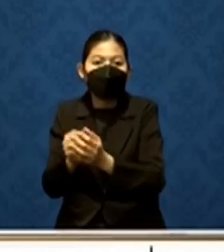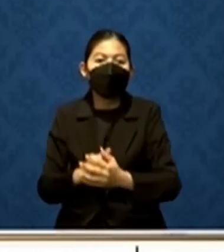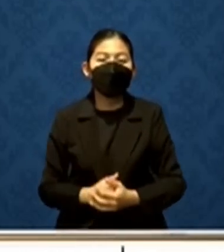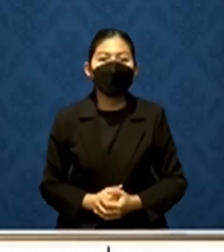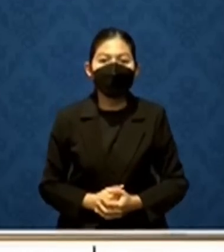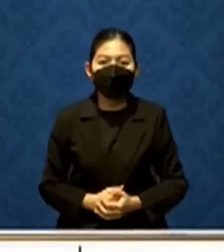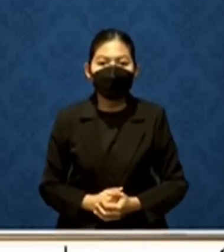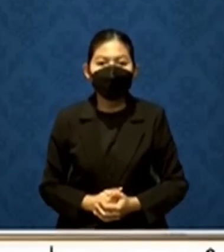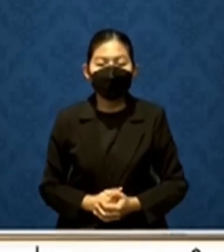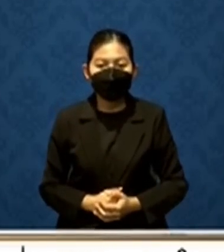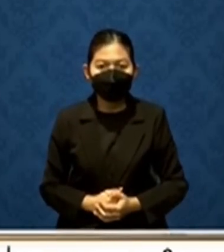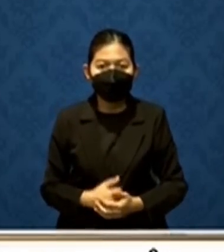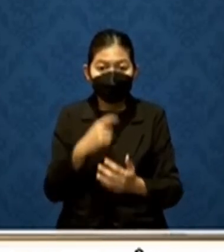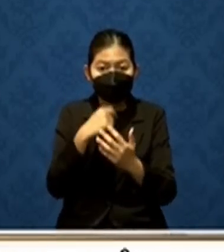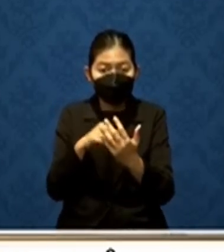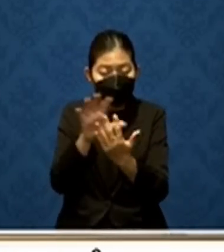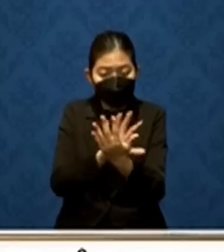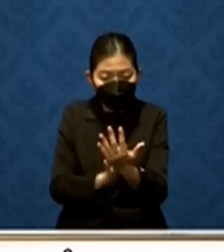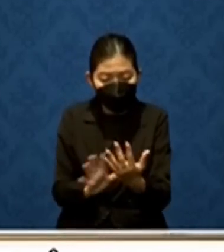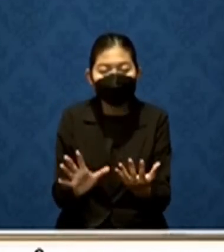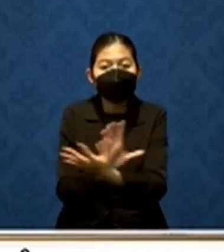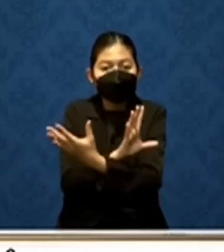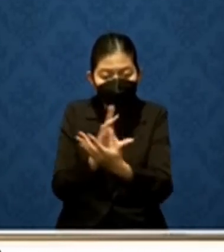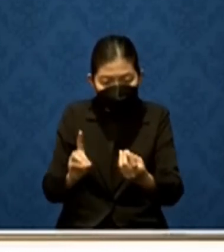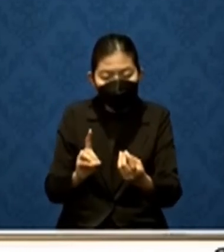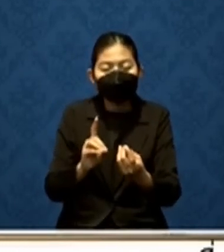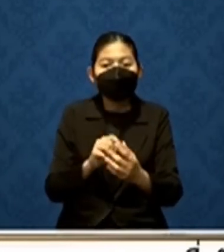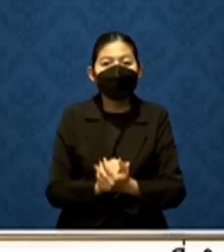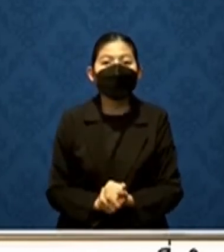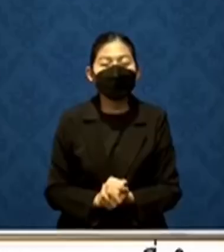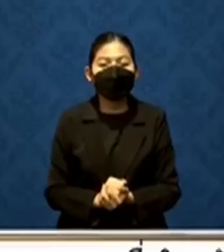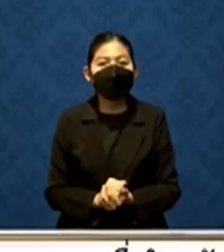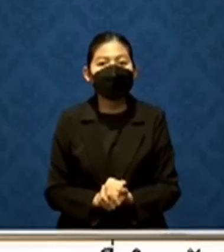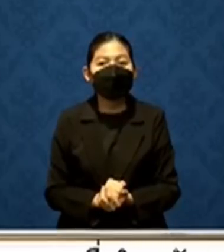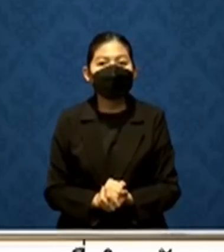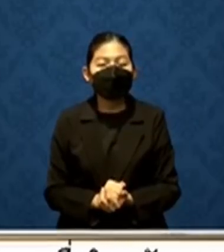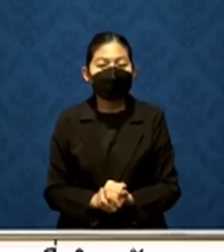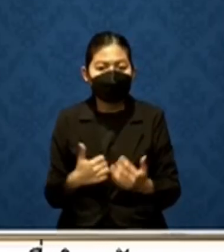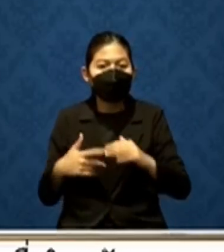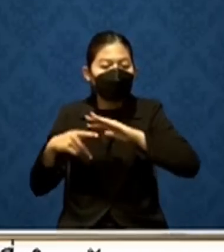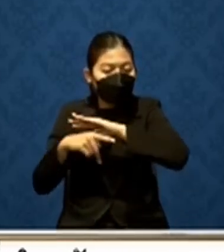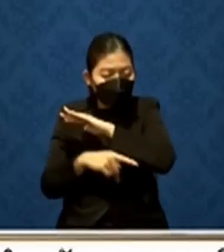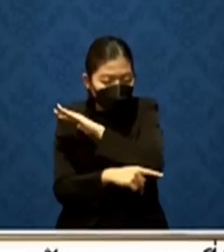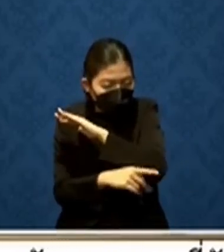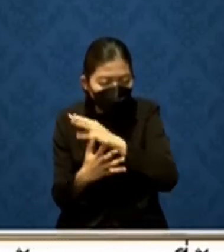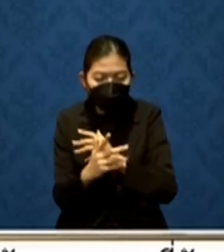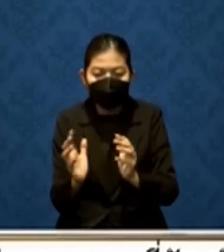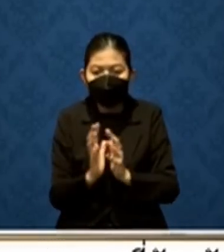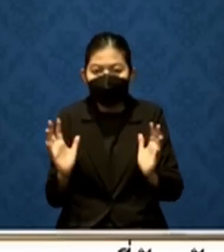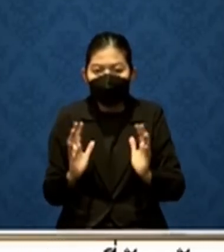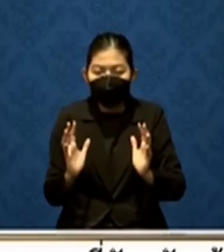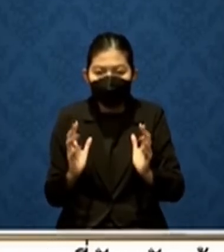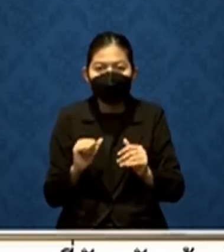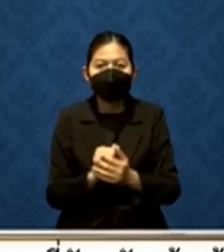ไปทุกอณูของสังคมก็เป็นยุคที่ทุจริตเฟื่องฟูมี